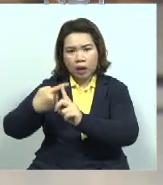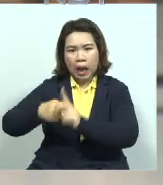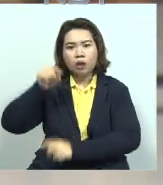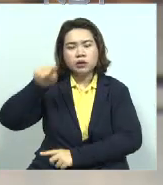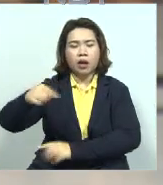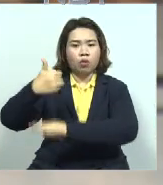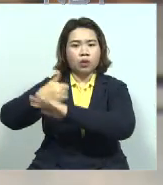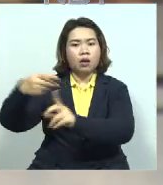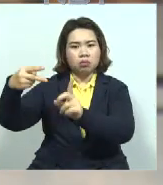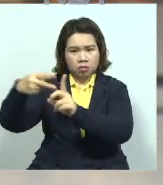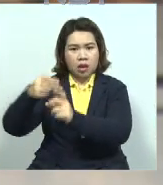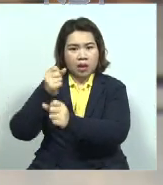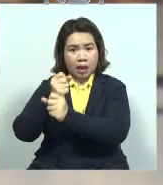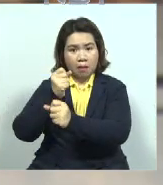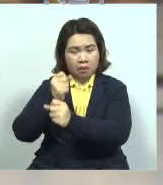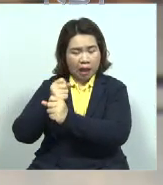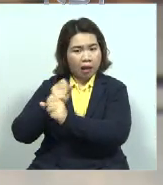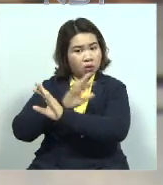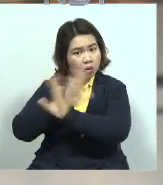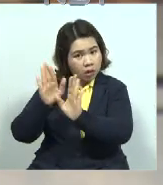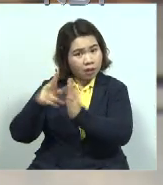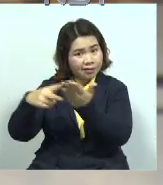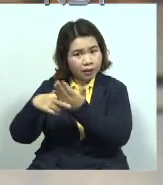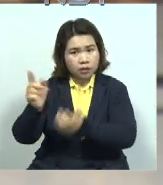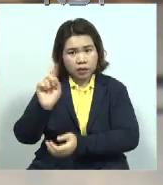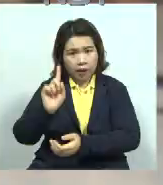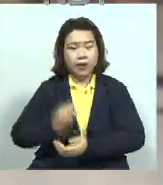ธรต้องยุติการปฏิบัติหน้าที่ด้วยหรือไม่ค่ะ